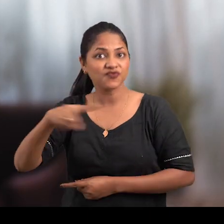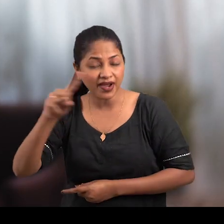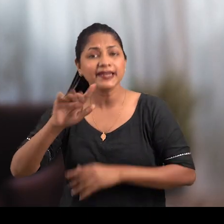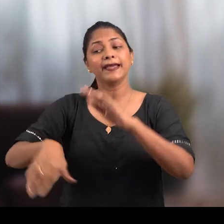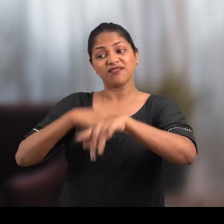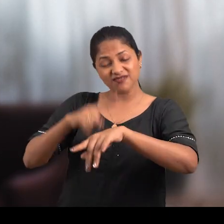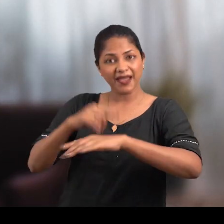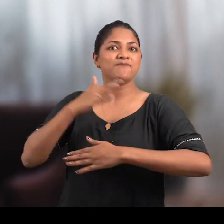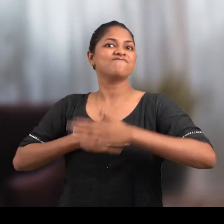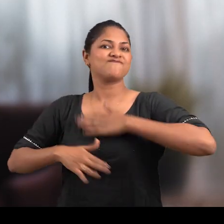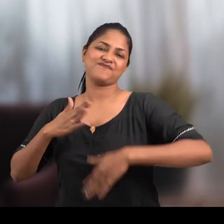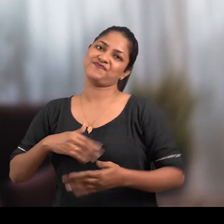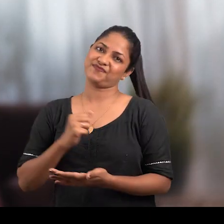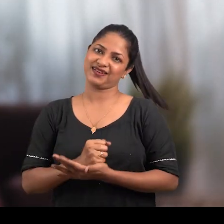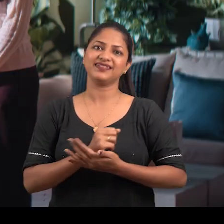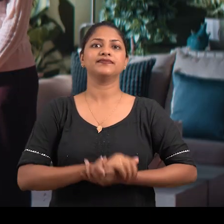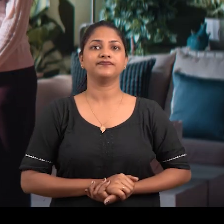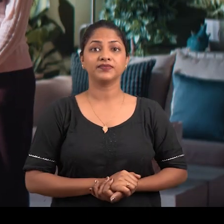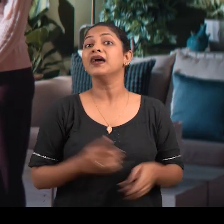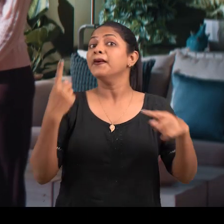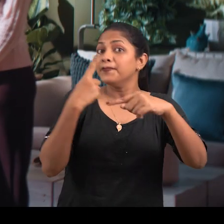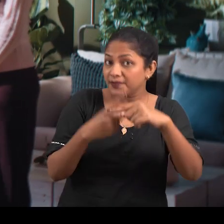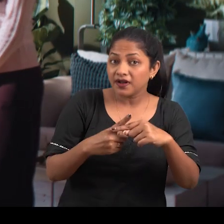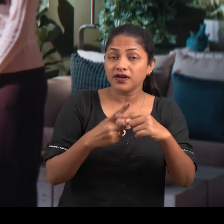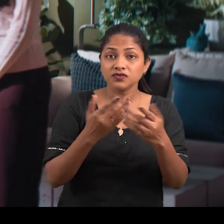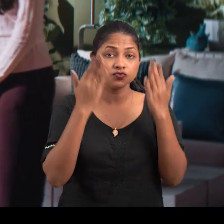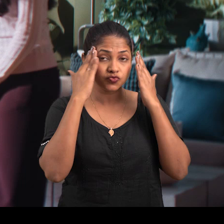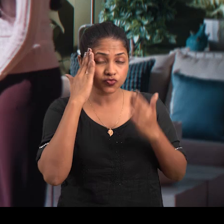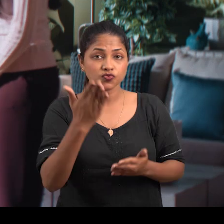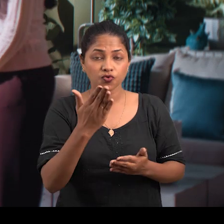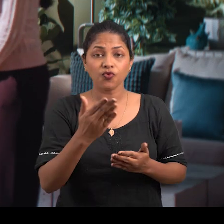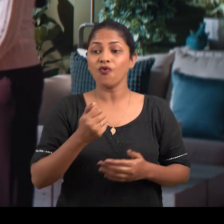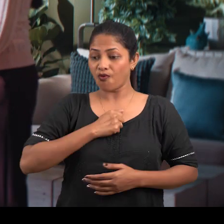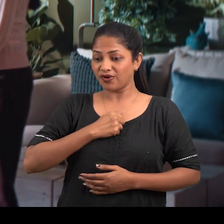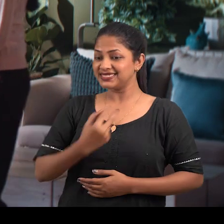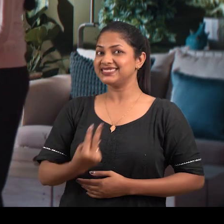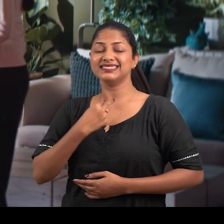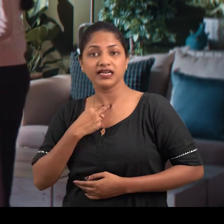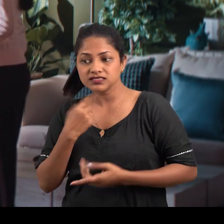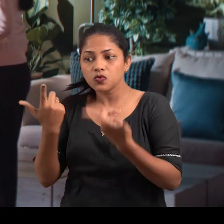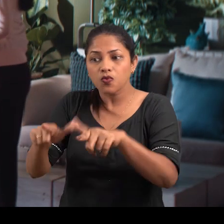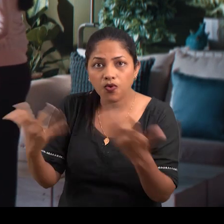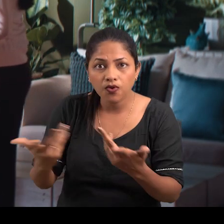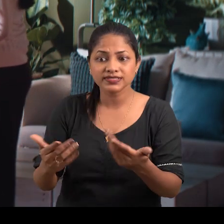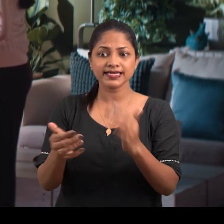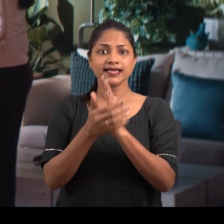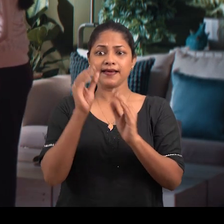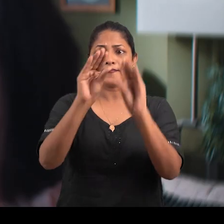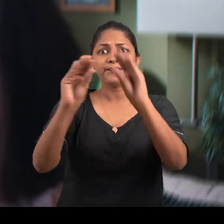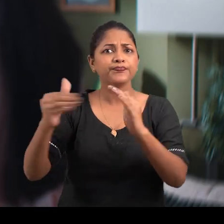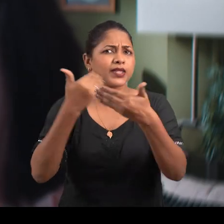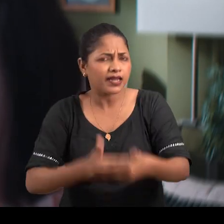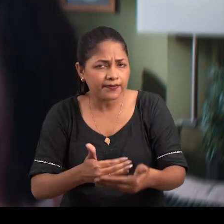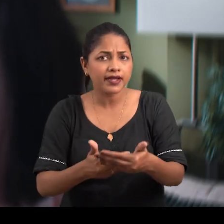বিনিয়োগ, সর্বোপরি সময় দিতে হয়। তার ওপর নিজের ঝুঁকি প্রোফাইল, বিনিয়োগের